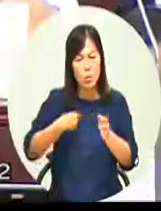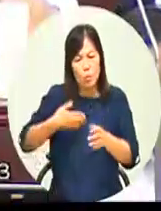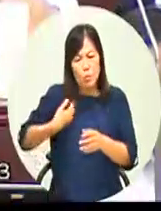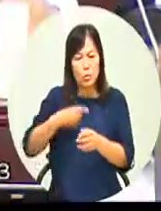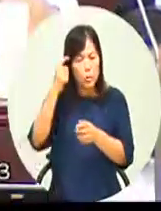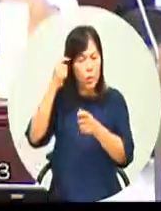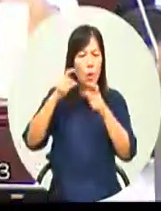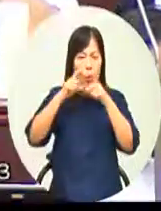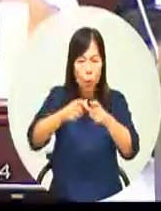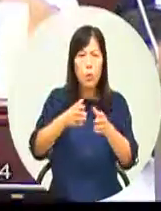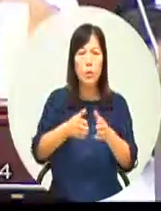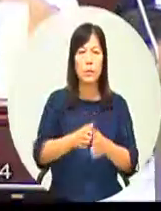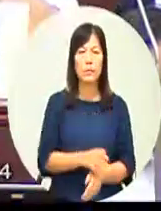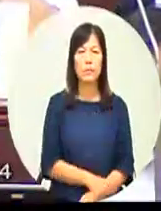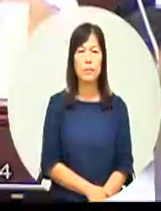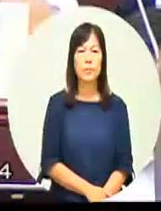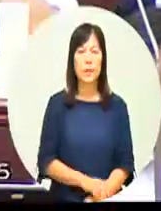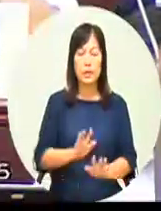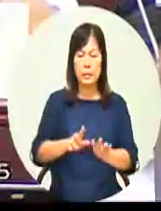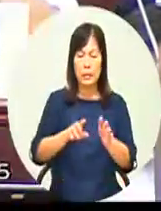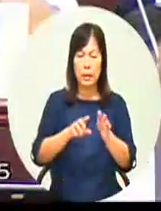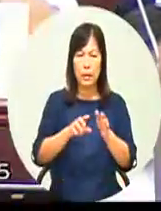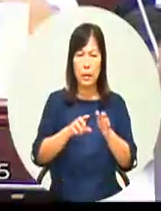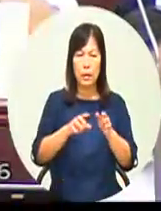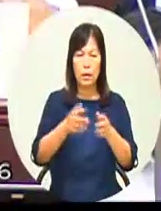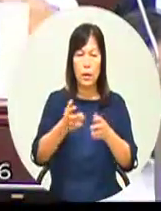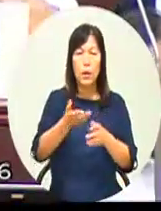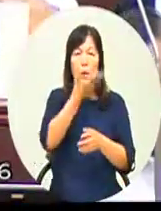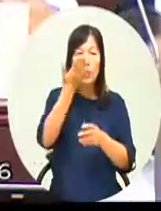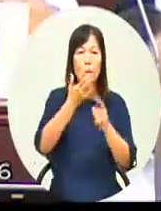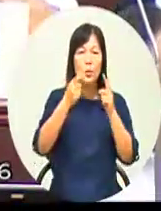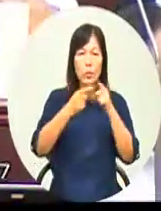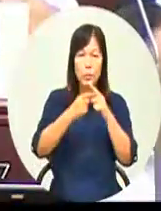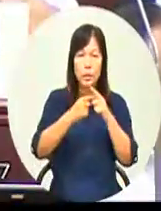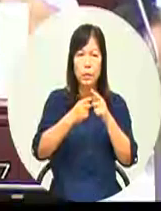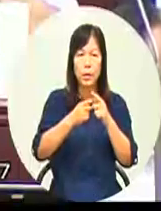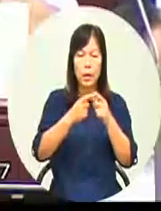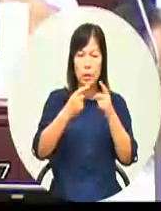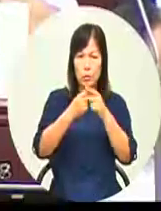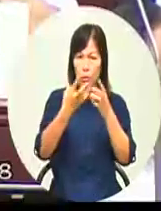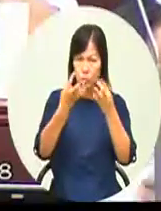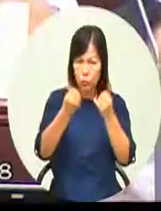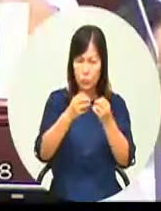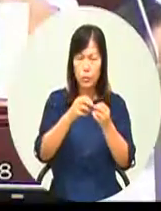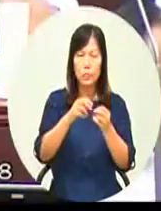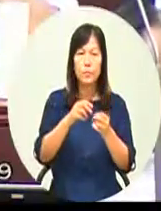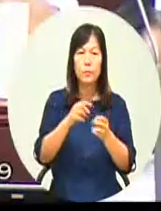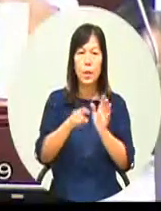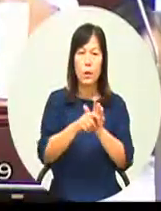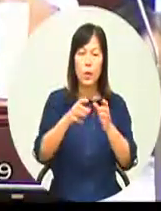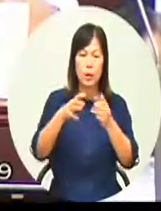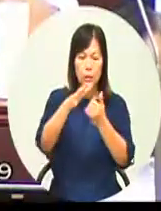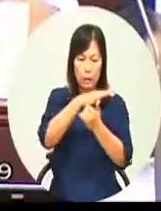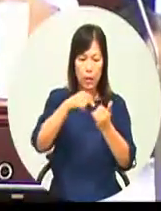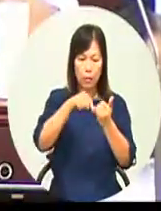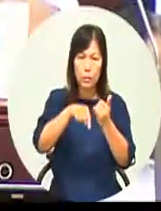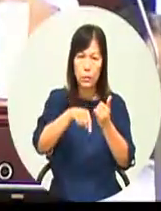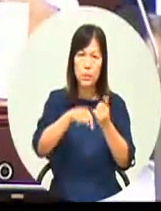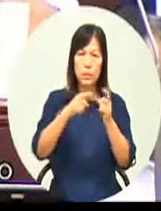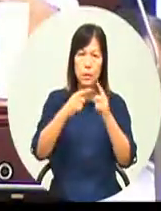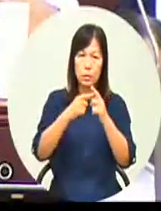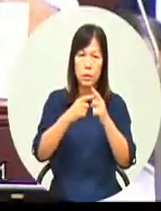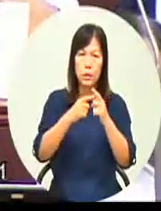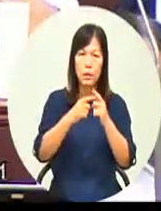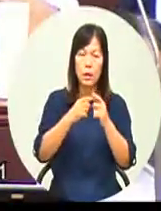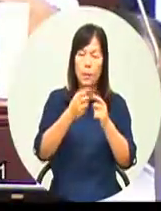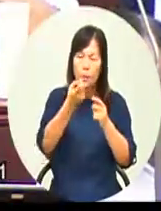个回复，就是说我们目前呢以这个旅客的这个人数来看，目前我们国内的旅客的部分呢是小